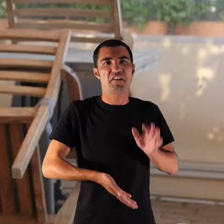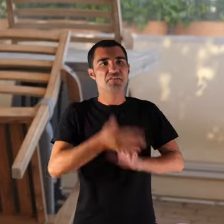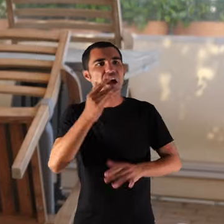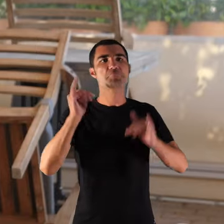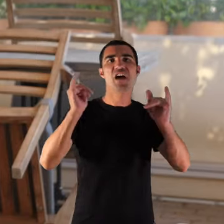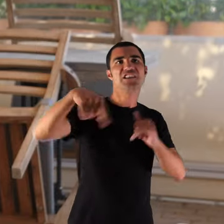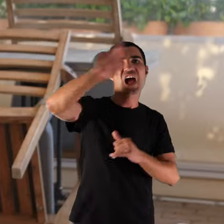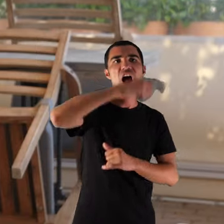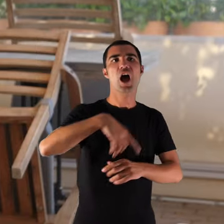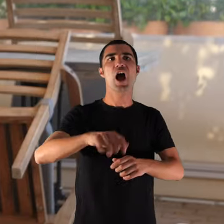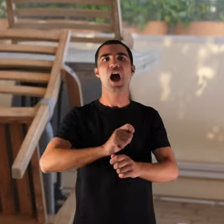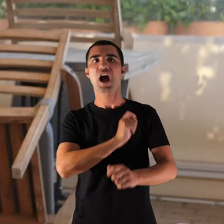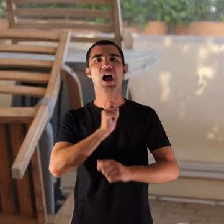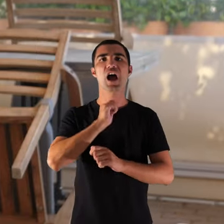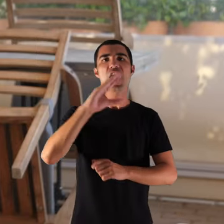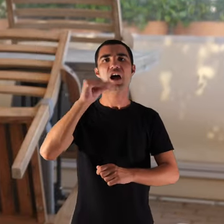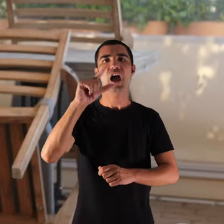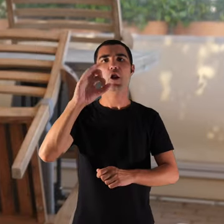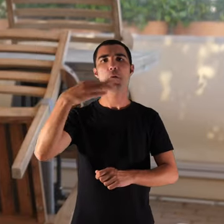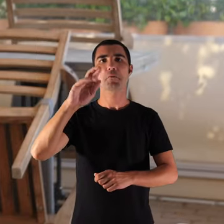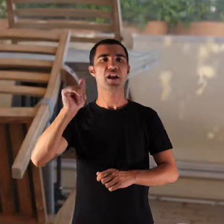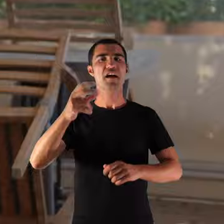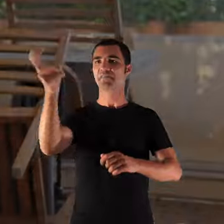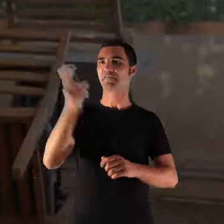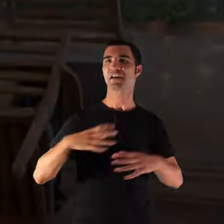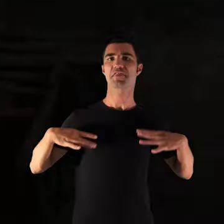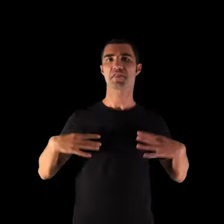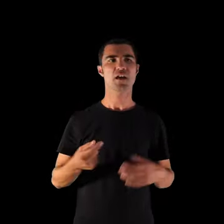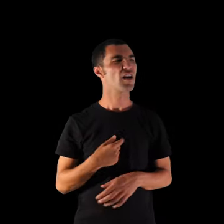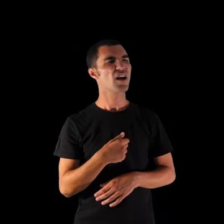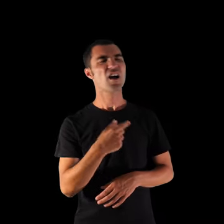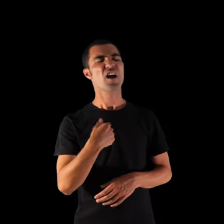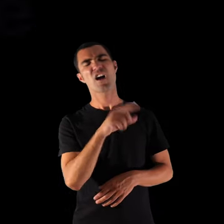i vendràs. No. I vaig pescar.